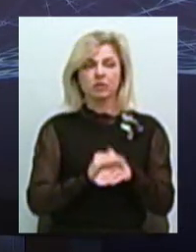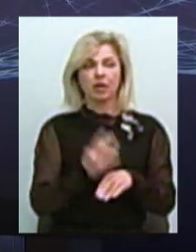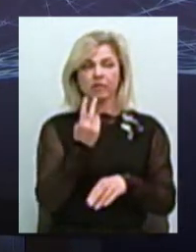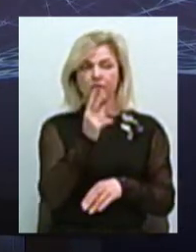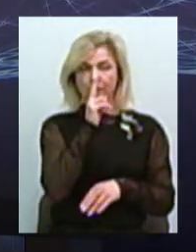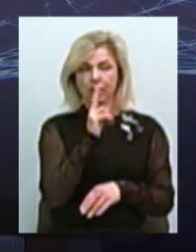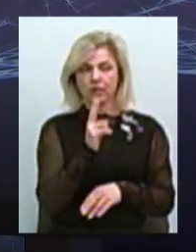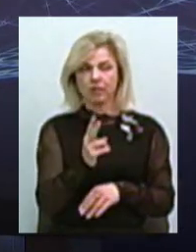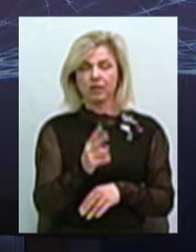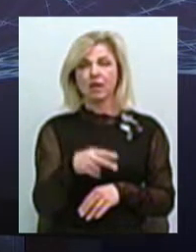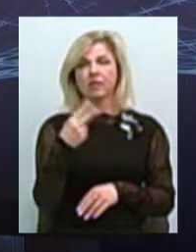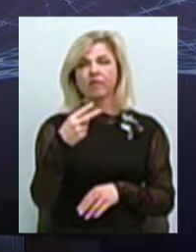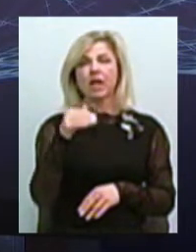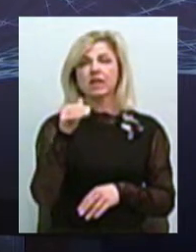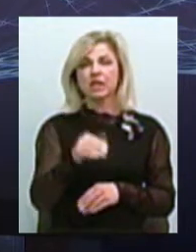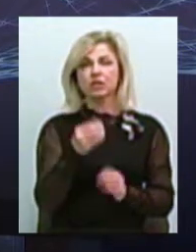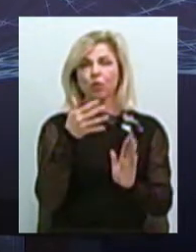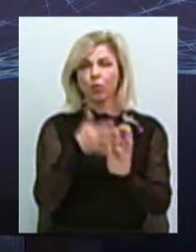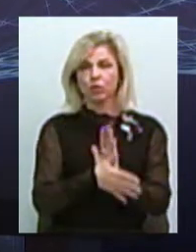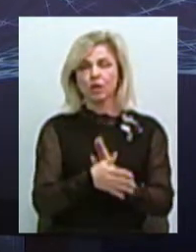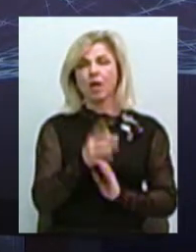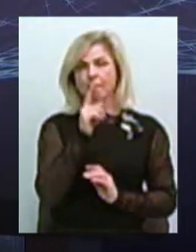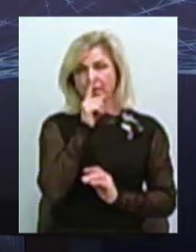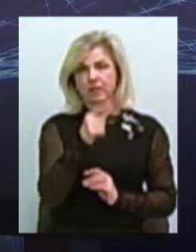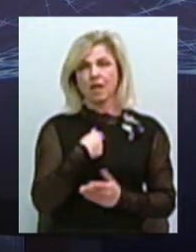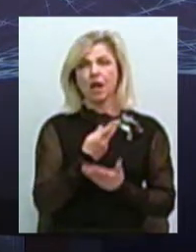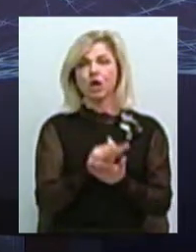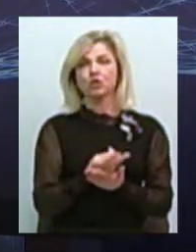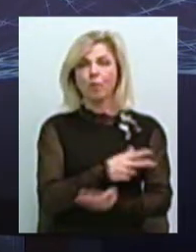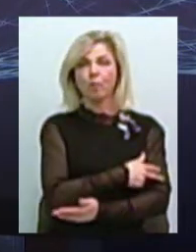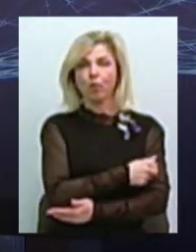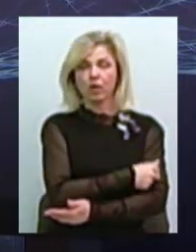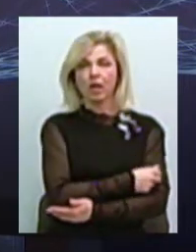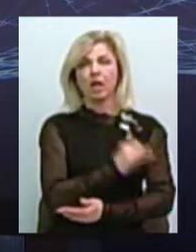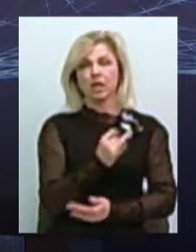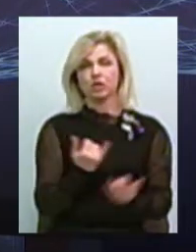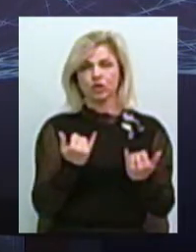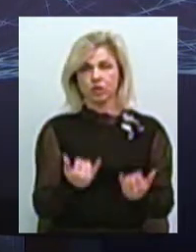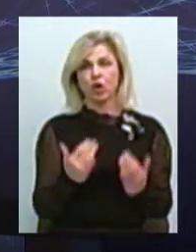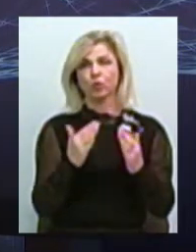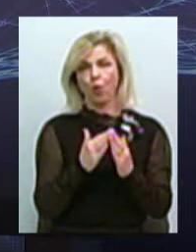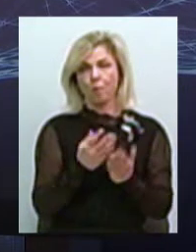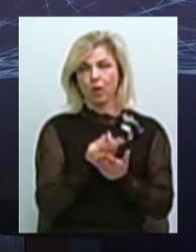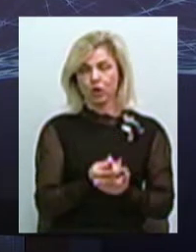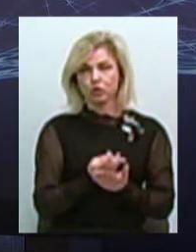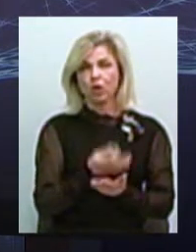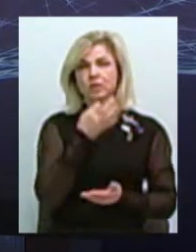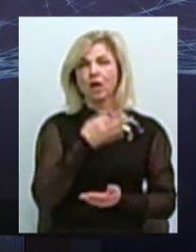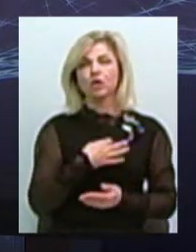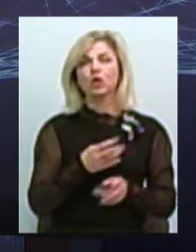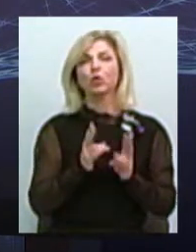2 месяца, 20 тысяч ушло. Месяц я пролежала в больнице, месяц лежу вот сейчас дома. Скажите, кто